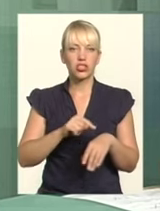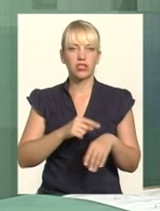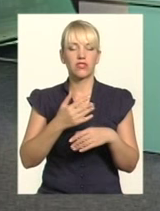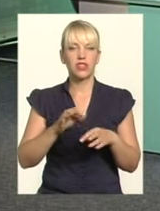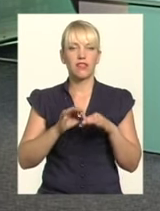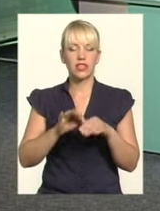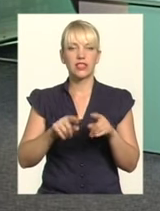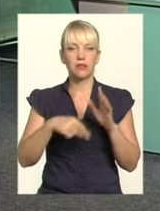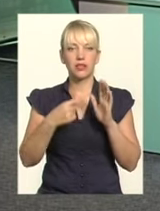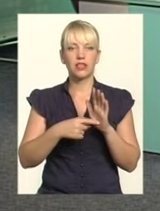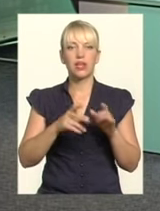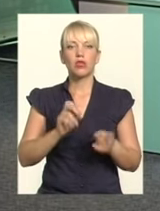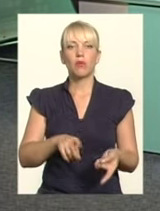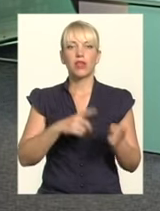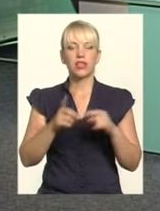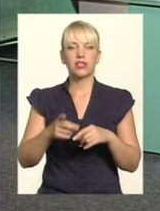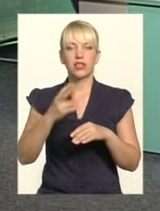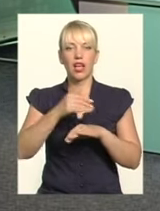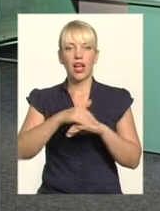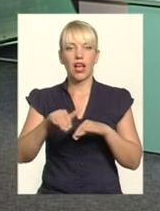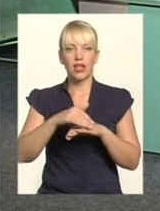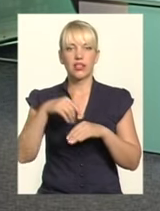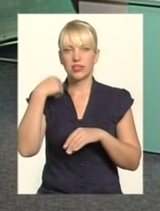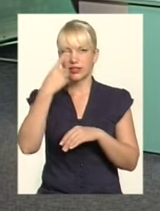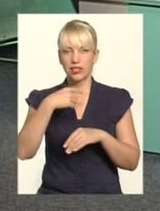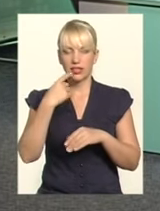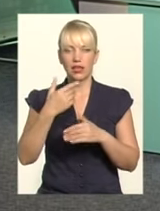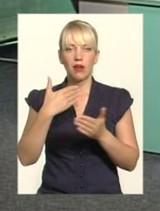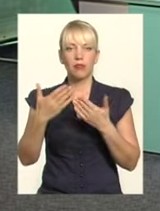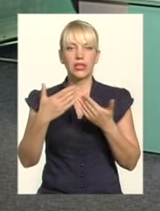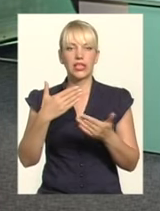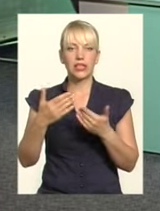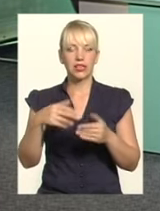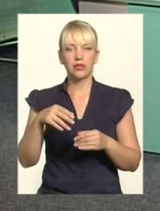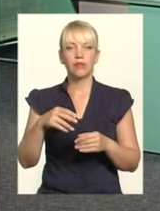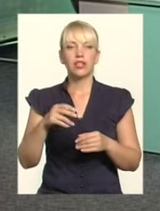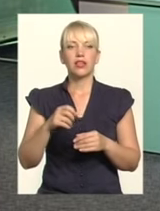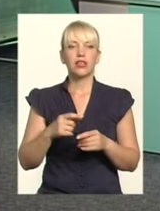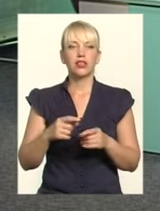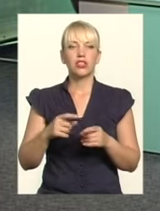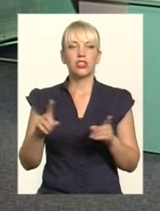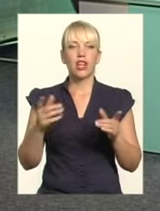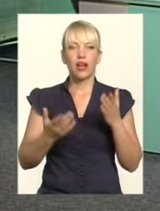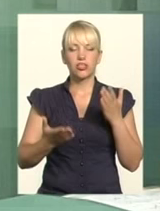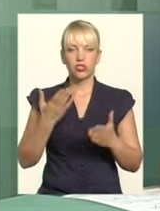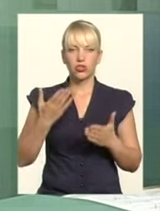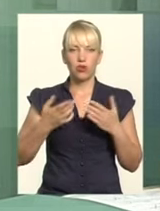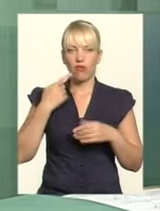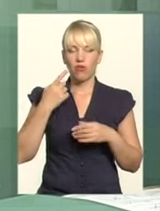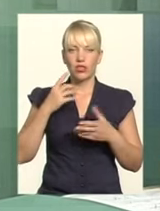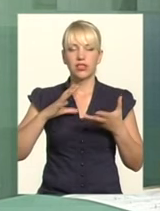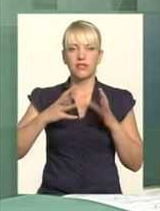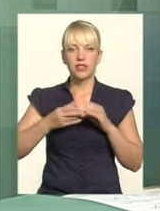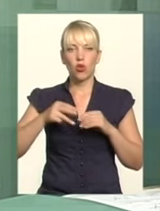стосовно переходу на адресний підхід пільгового забезпечення. Ну, якщо в цілому сказати,